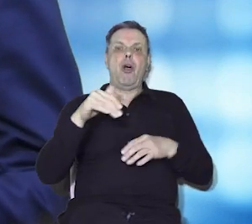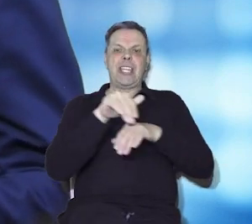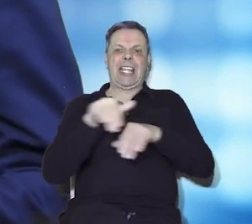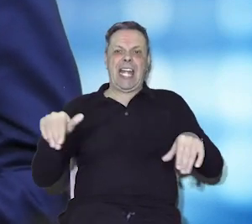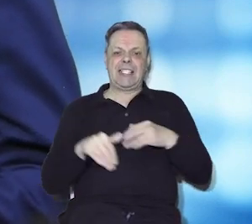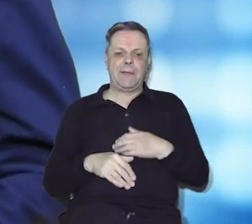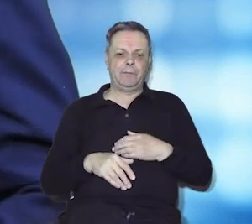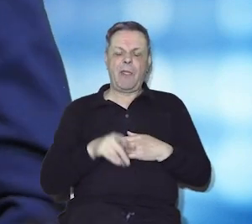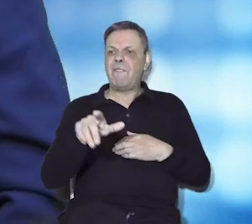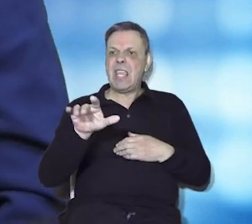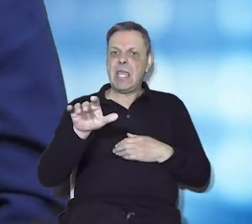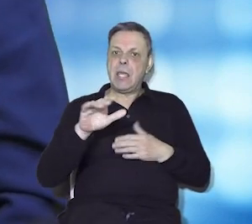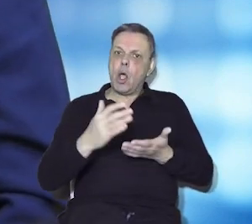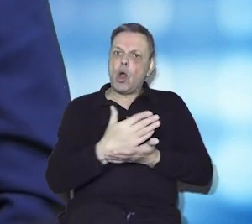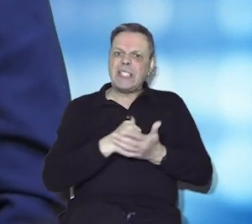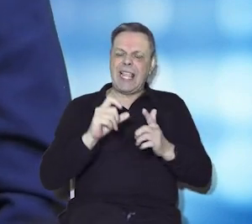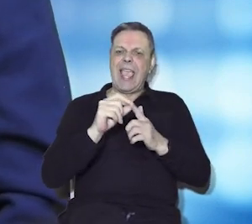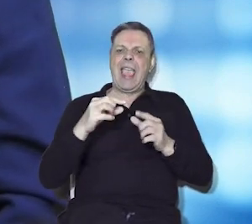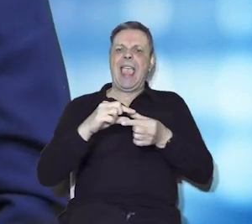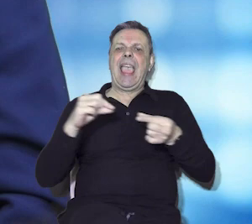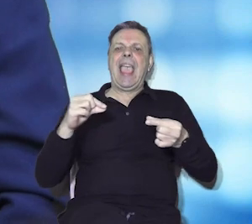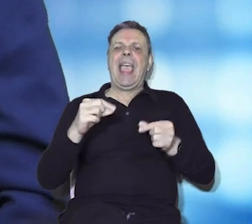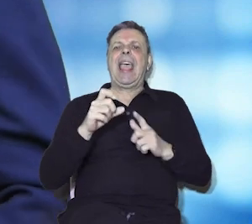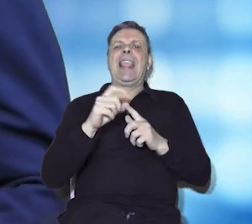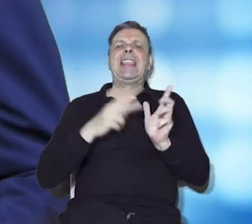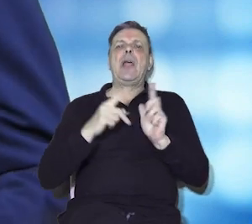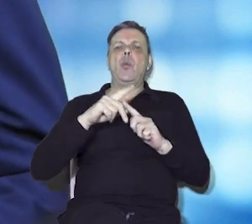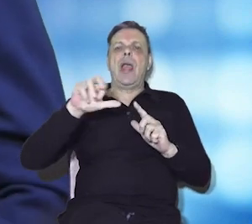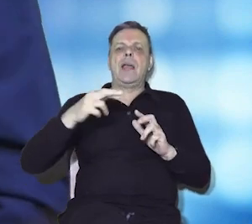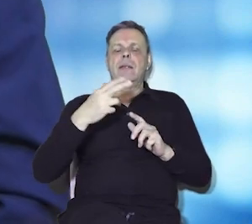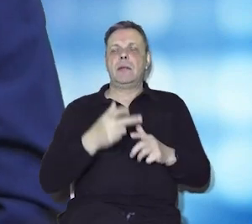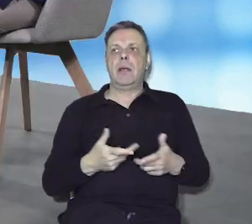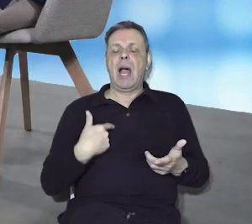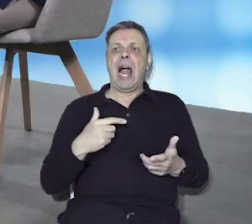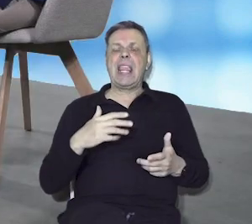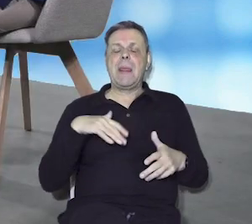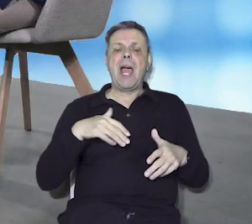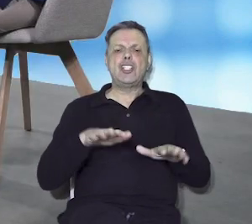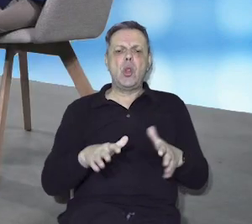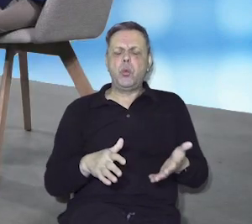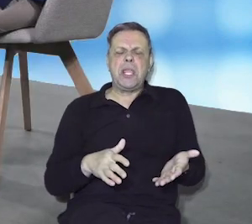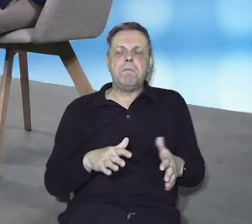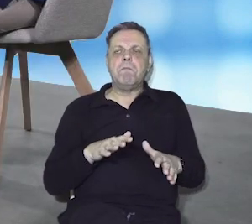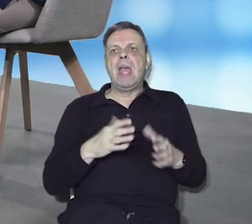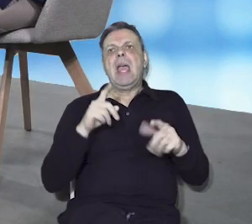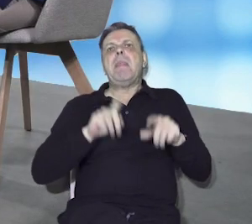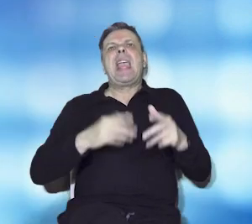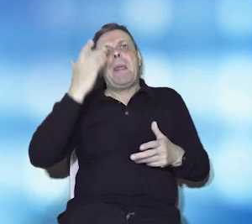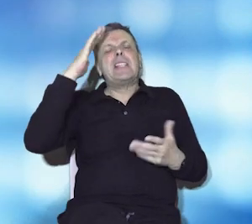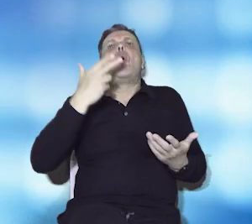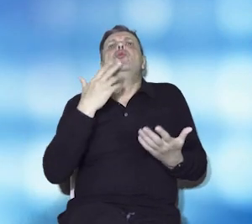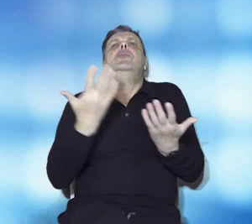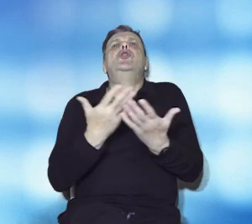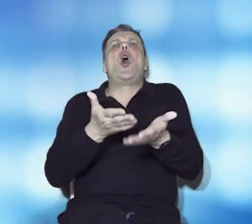Koristite datulje. Tako je. Ali naši ljudi gotovo da ne poznaju što je datulja. Pa